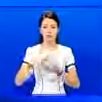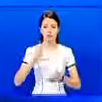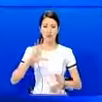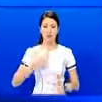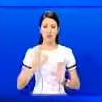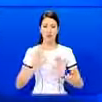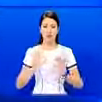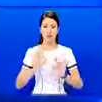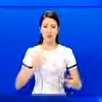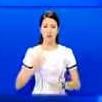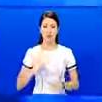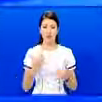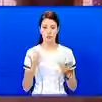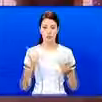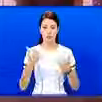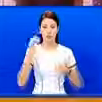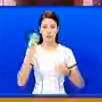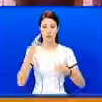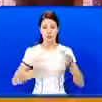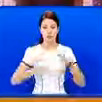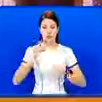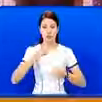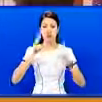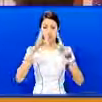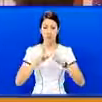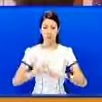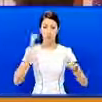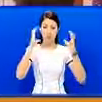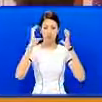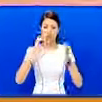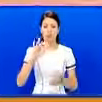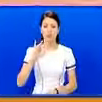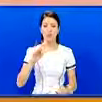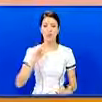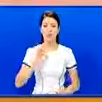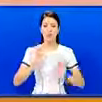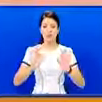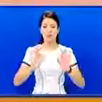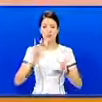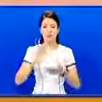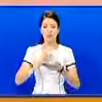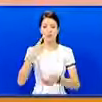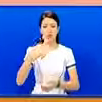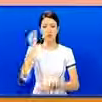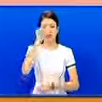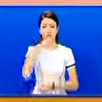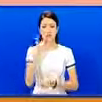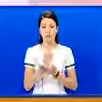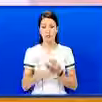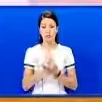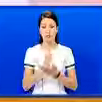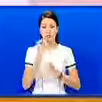болды. Сот сараптама институты директорының орынбасары Дастан Ормановтың айтуынша, орталықта 20 жыл ішінде өндірісті